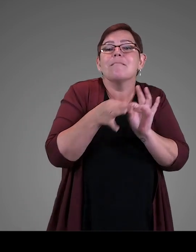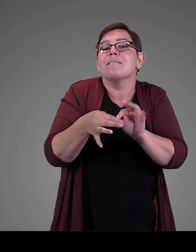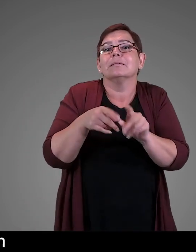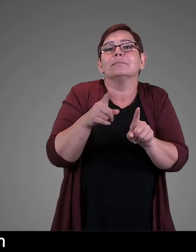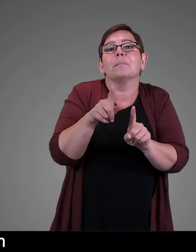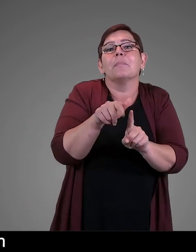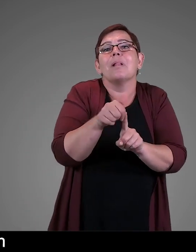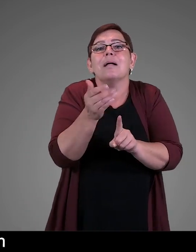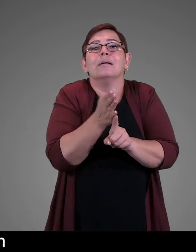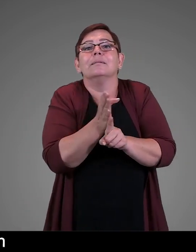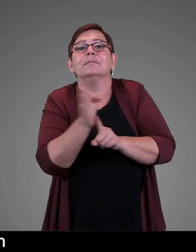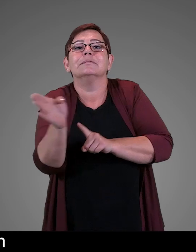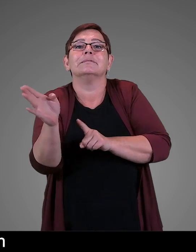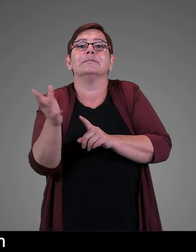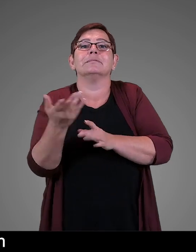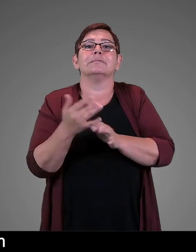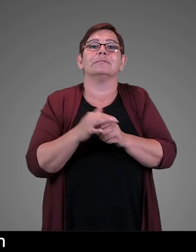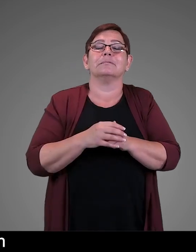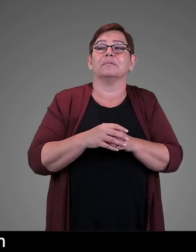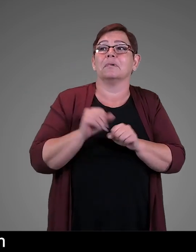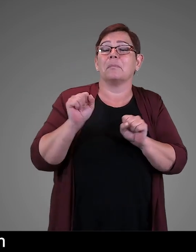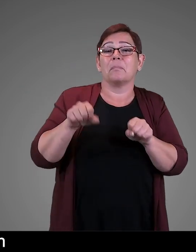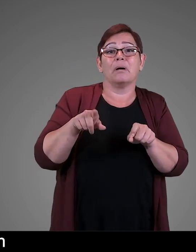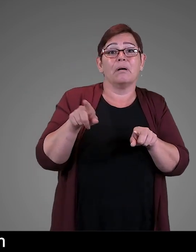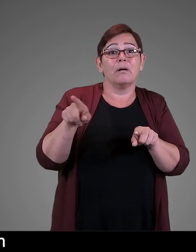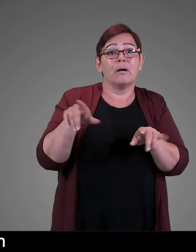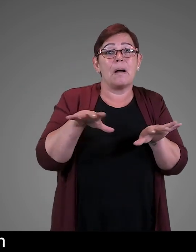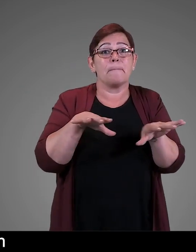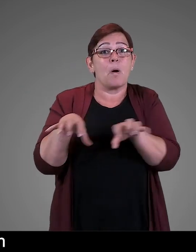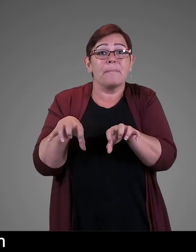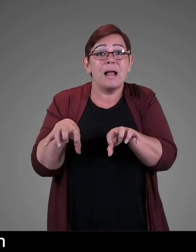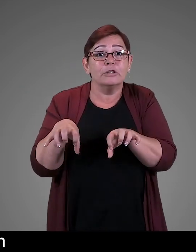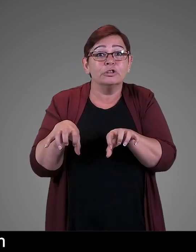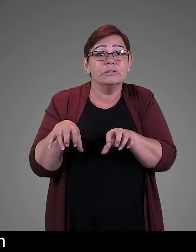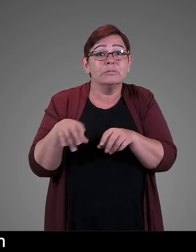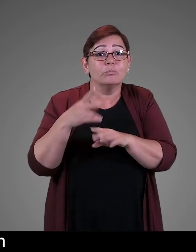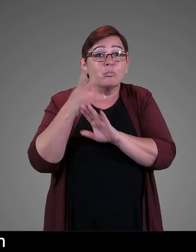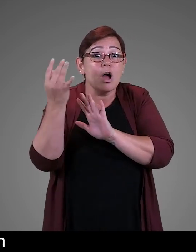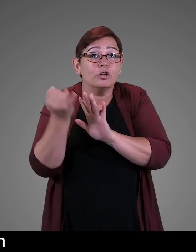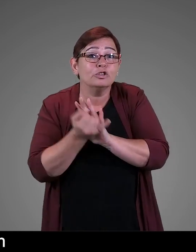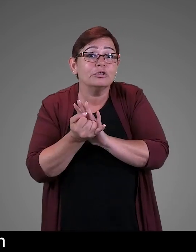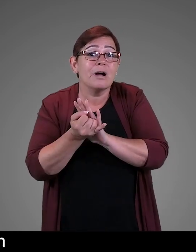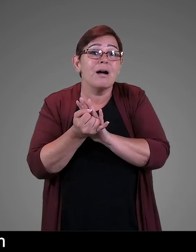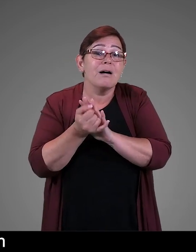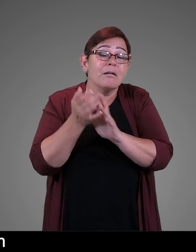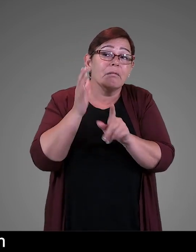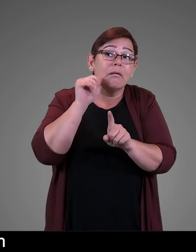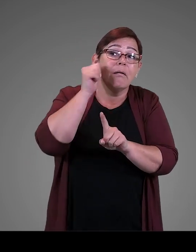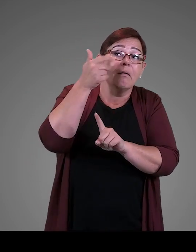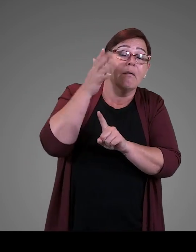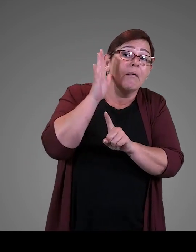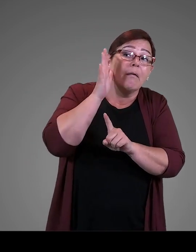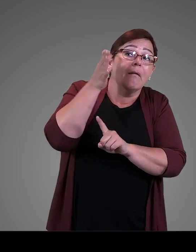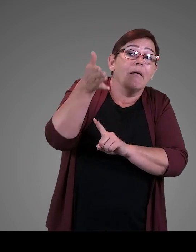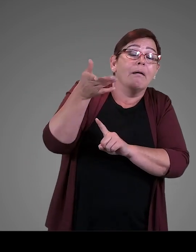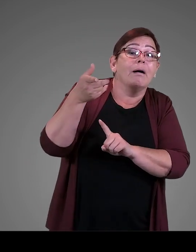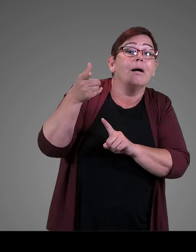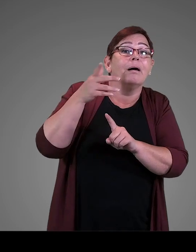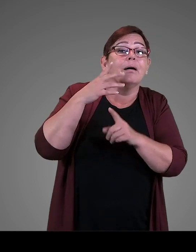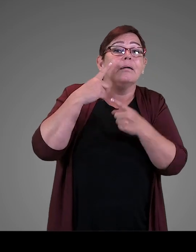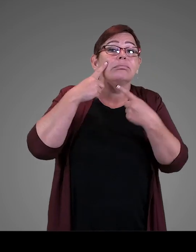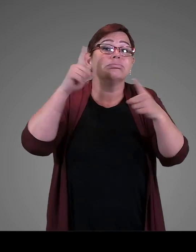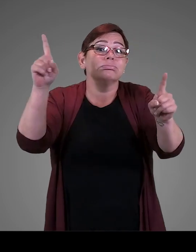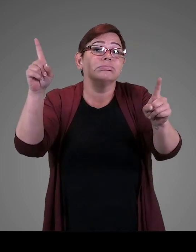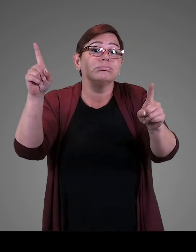autre chose, peuvent être les projets d'immobilisation qui vont porter fruit demain. Je trouve